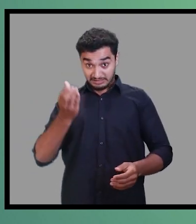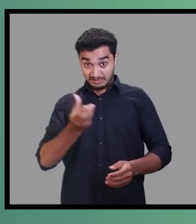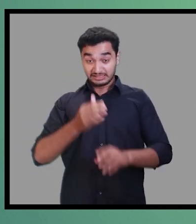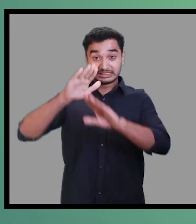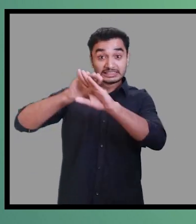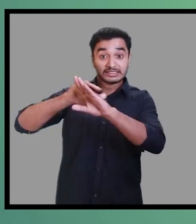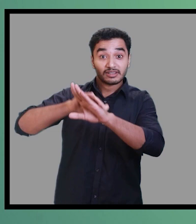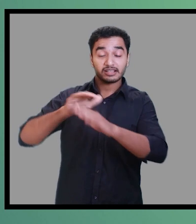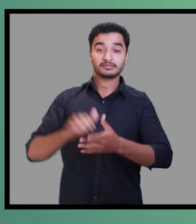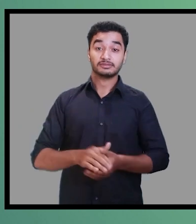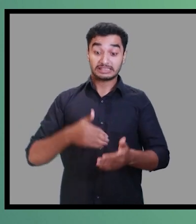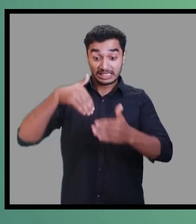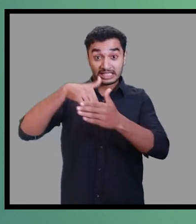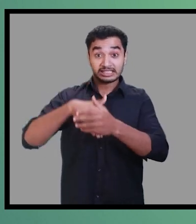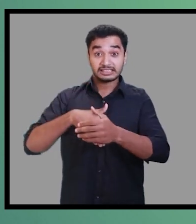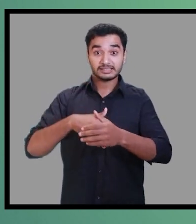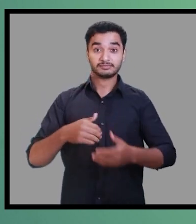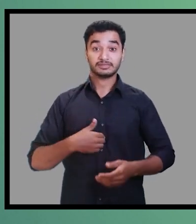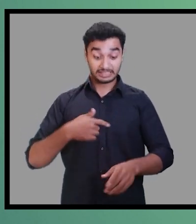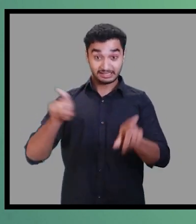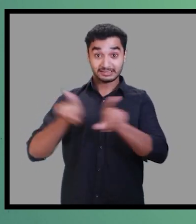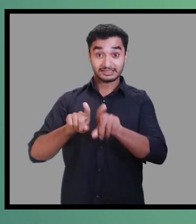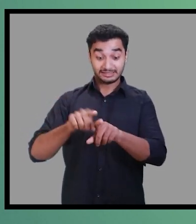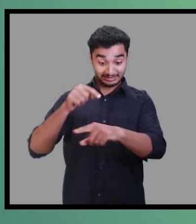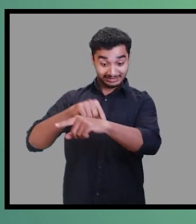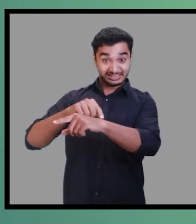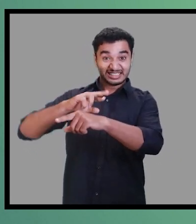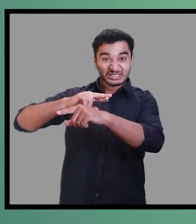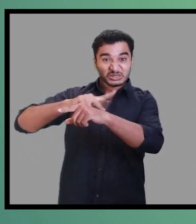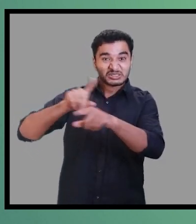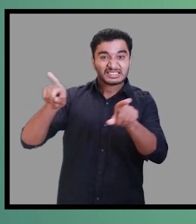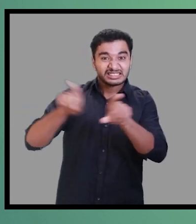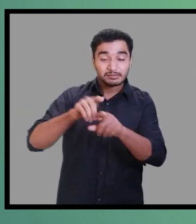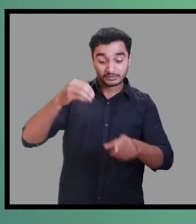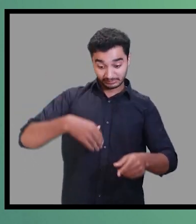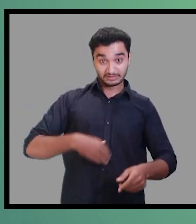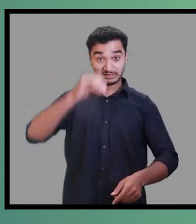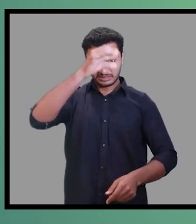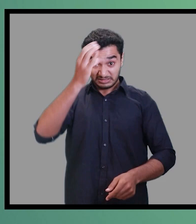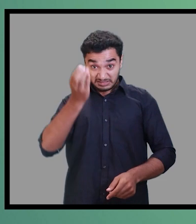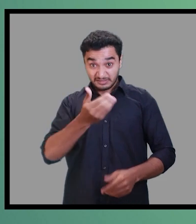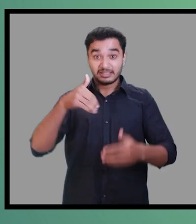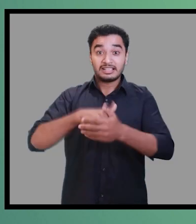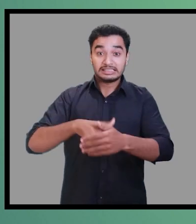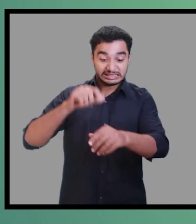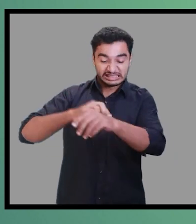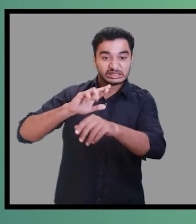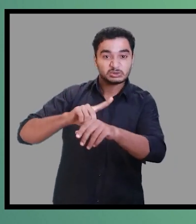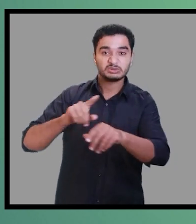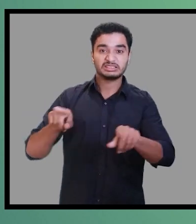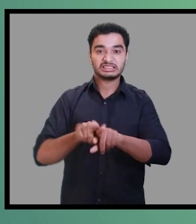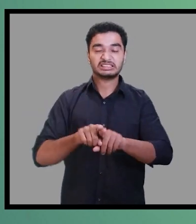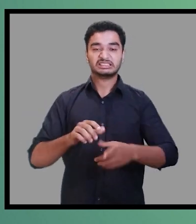ہوتی ہے معدے کی، اس کے اندر جیسے کہ آپ کی جلد پر کوئی زخم بنتا ہے، ایسے ہی ایک زخم بنے جو کہ گہرا